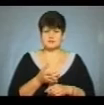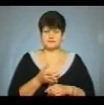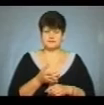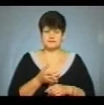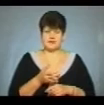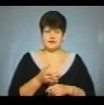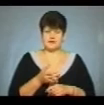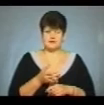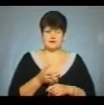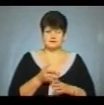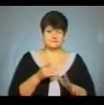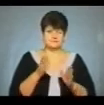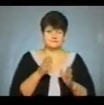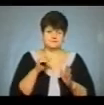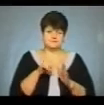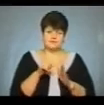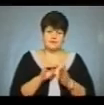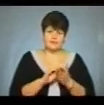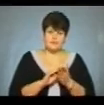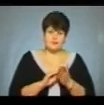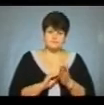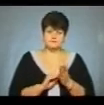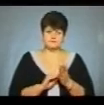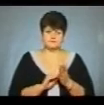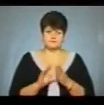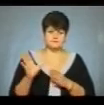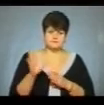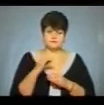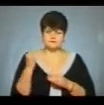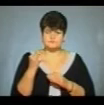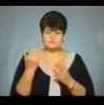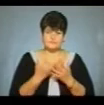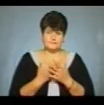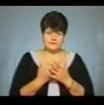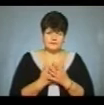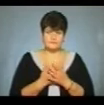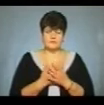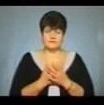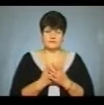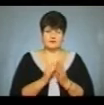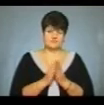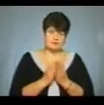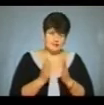сама атмосфера, як в всіх історичних фільмах чи історичних книгах.